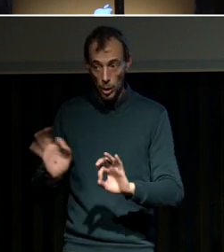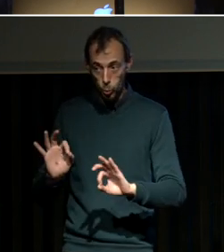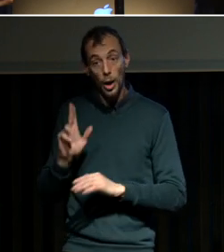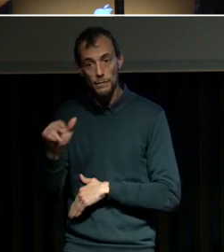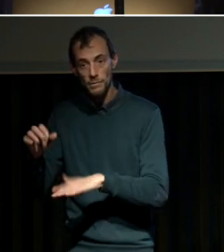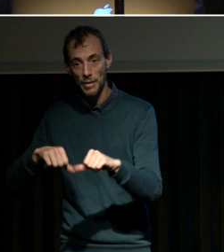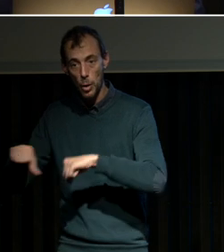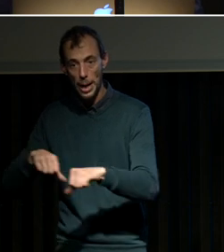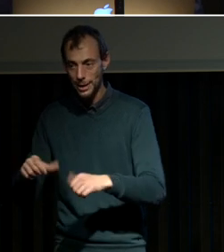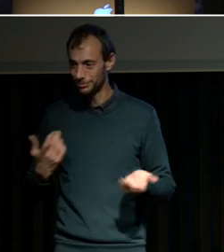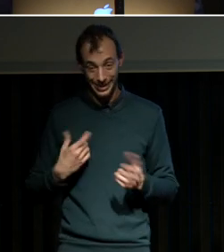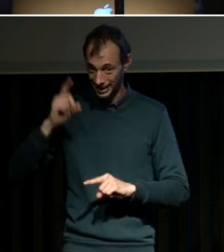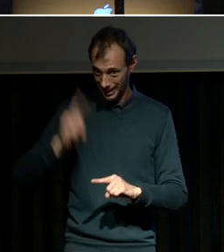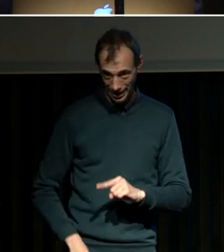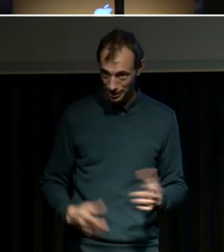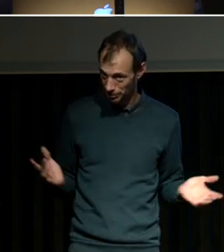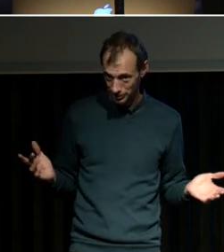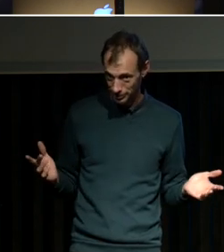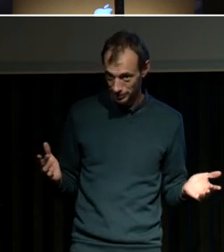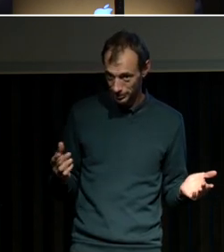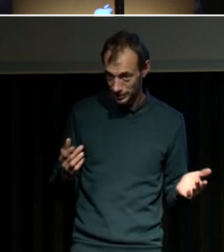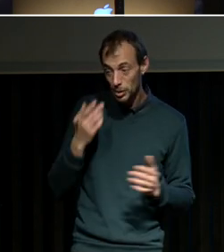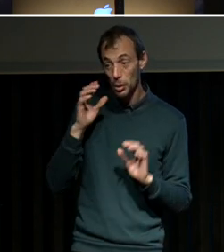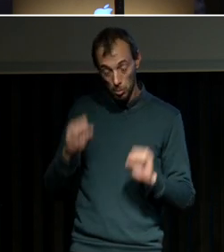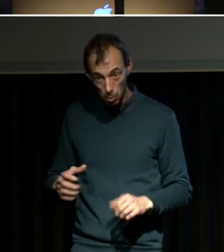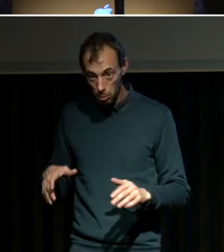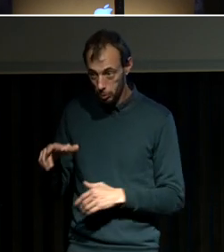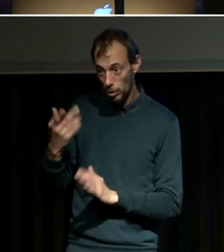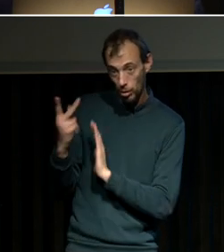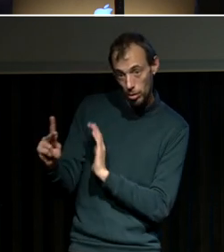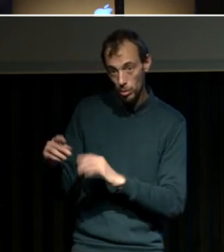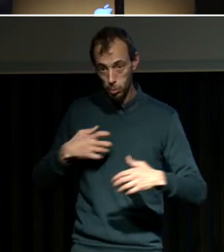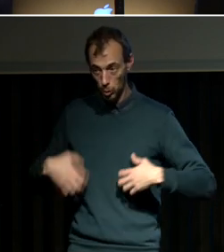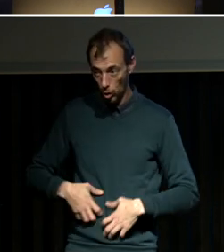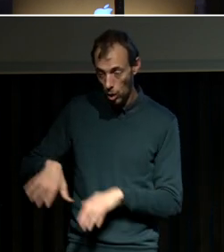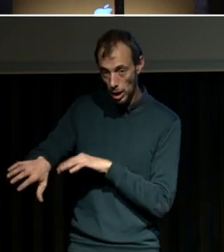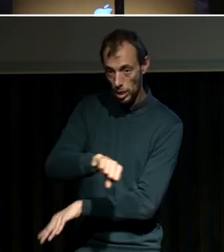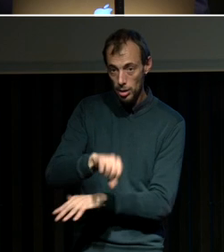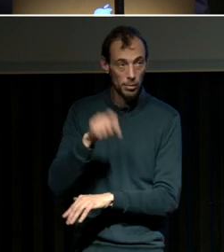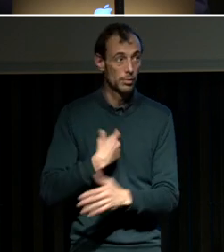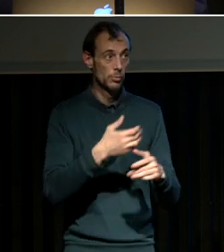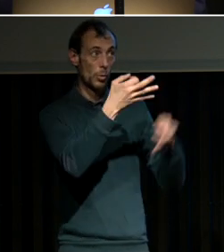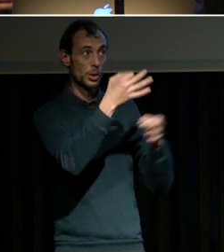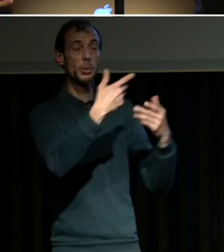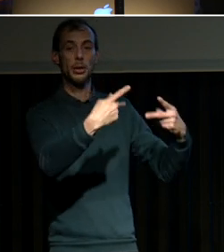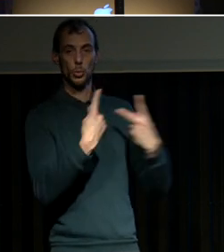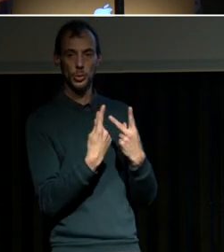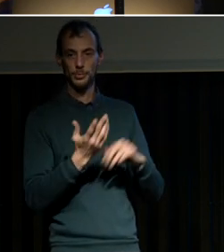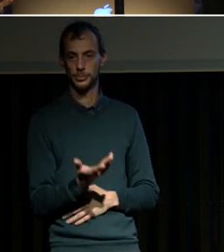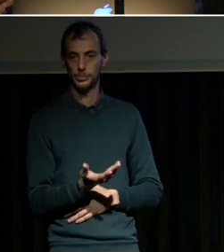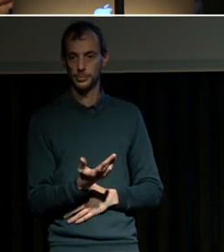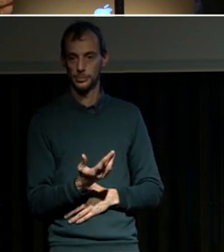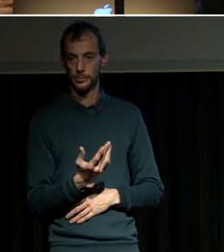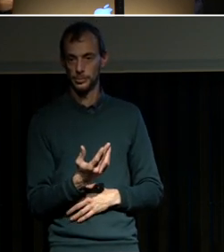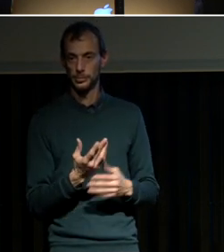Donc pour pouvoir prélever un organe, il faut que le tribunal nous donne l'autorisation, sinon on n'a pas le droit d'opérer le donneur vivant. Il doit passer devant un comité de